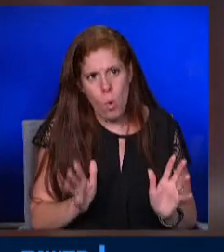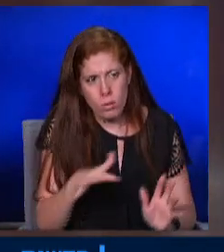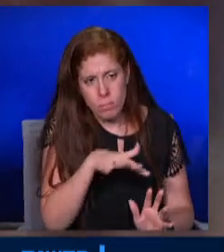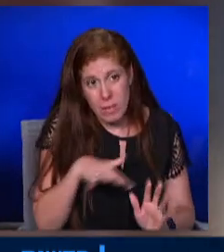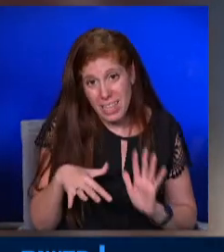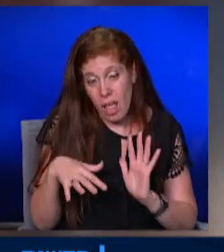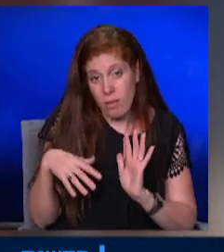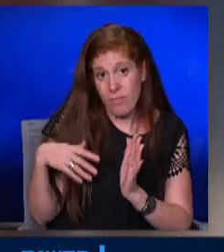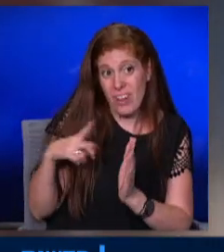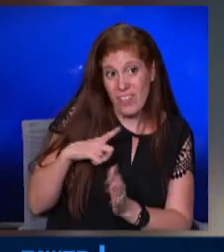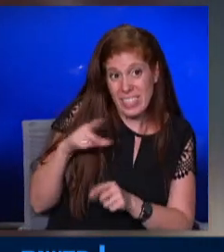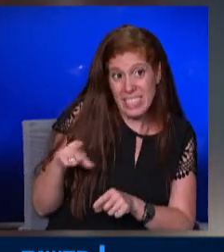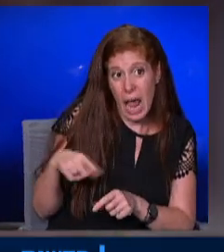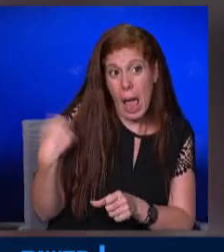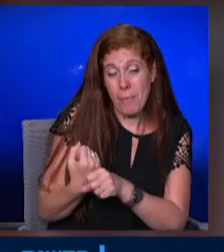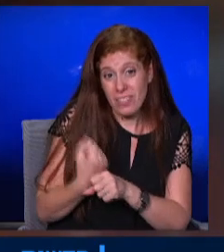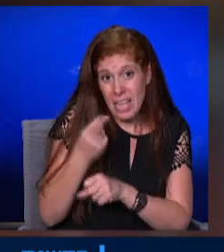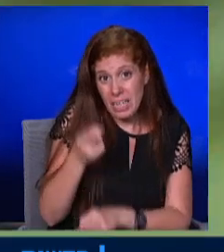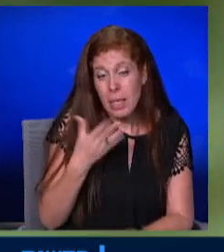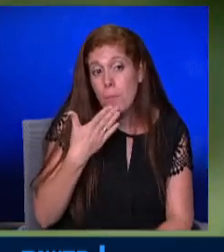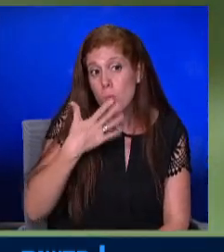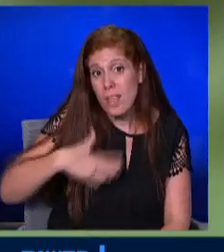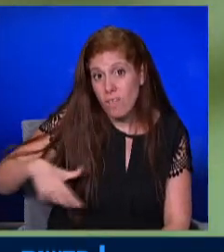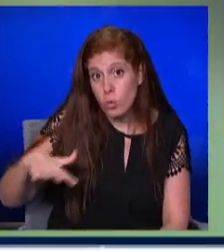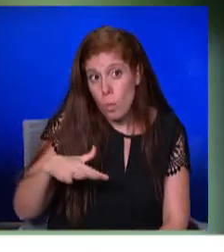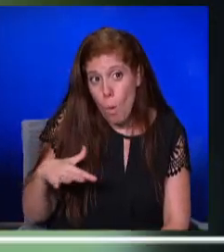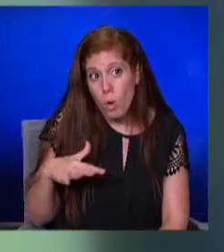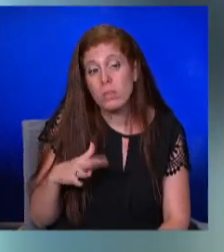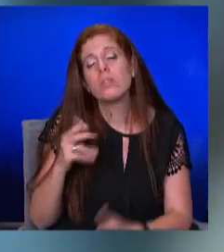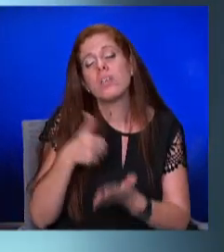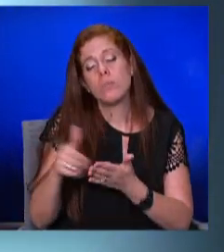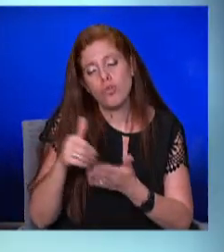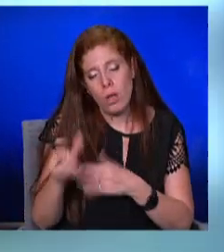המבצע הזה ביהודה ושומרון צפוי להימשך עוד זמן רב.